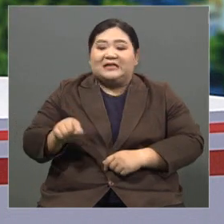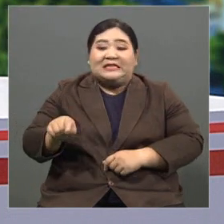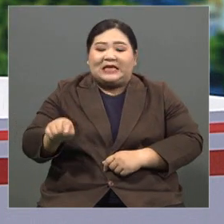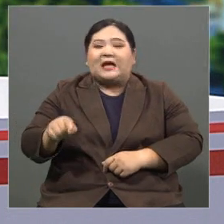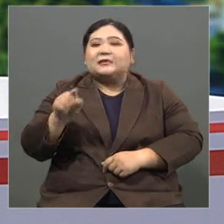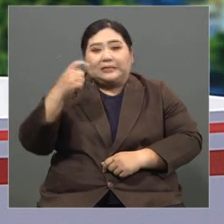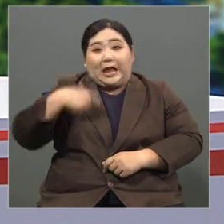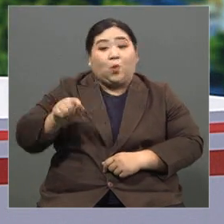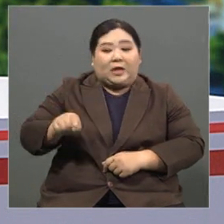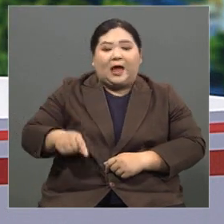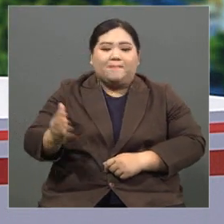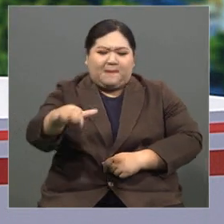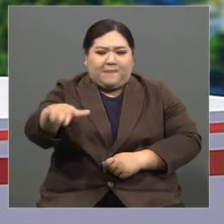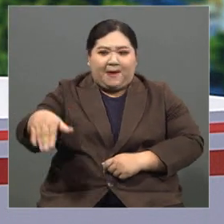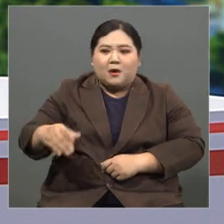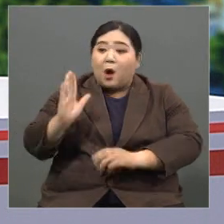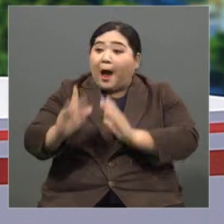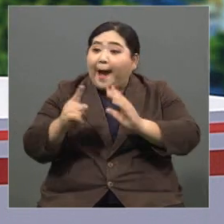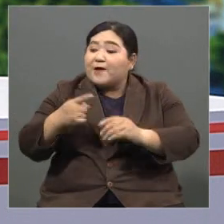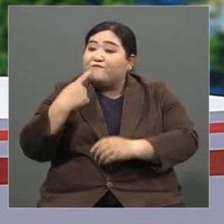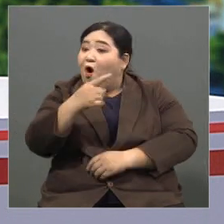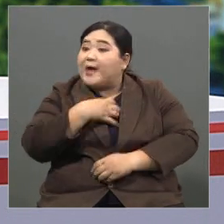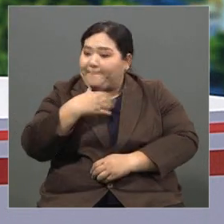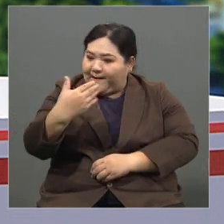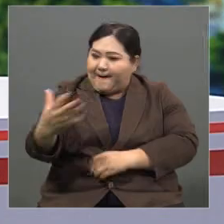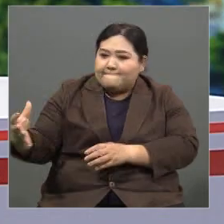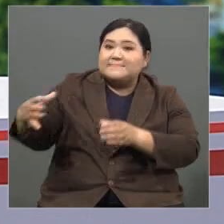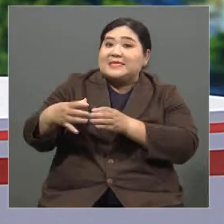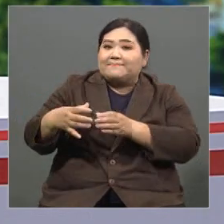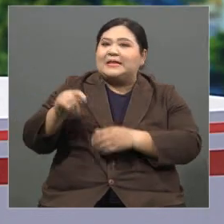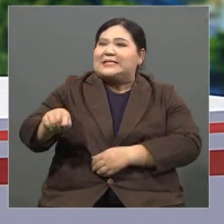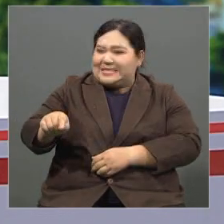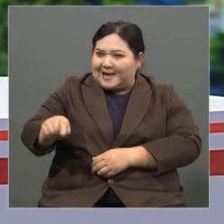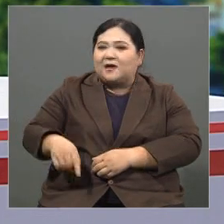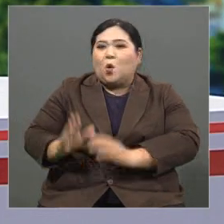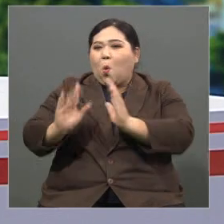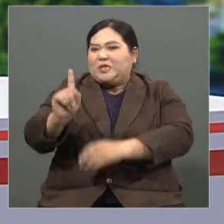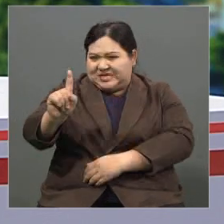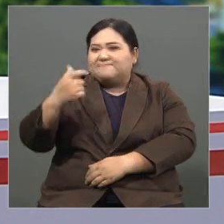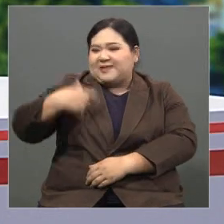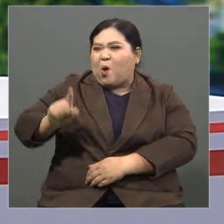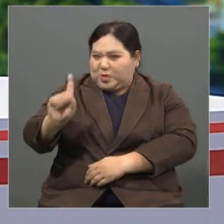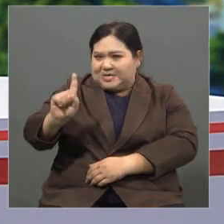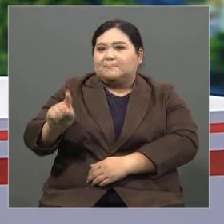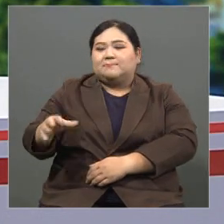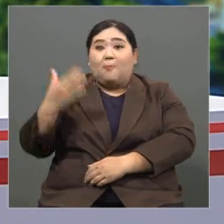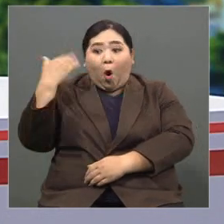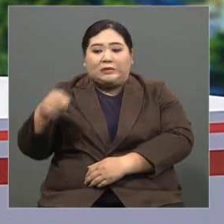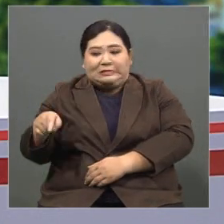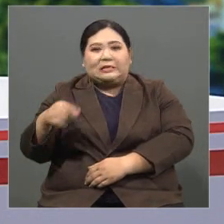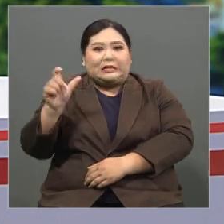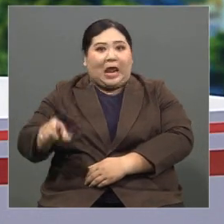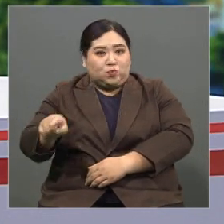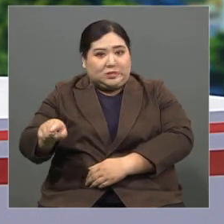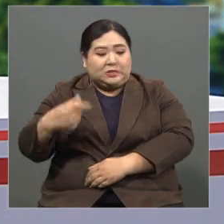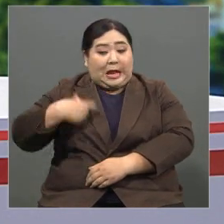เรื่องกับ Theไอคอนนี่แหละนะฮะอ๋อที่บอกว่าเป็นทนายมทีมอ๋อเป็นทนายมทีม 1ในทนายมทมเนี่ยปรากฏว่าเคยไปเรียกรับเงิน